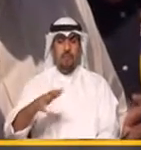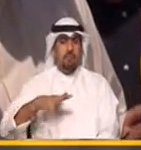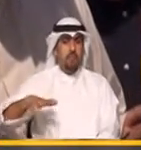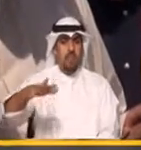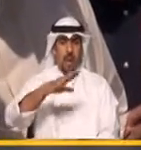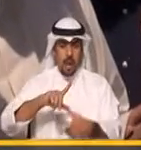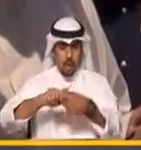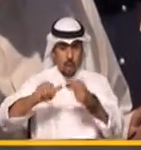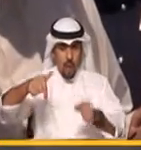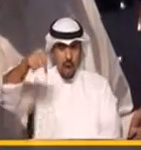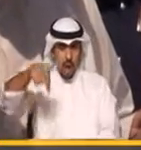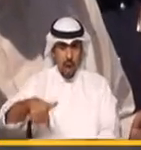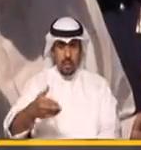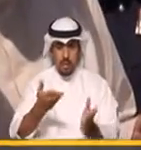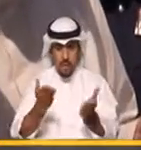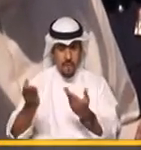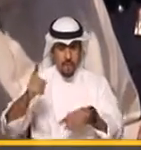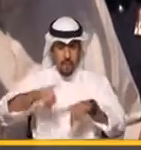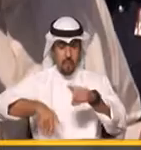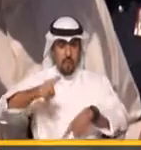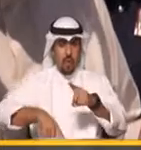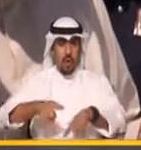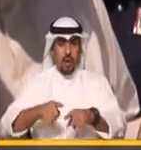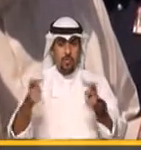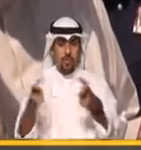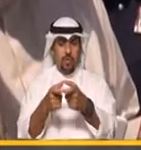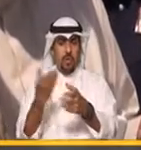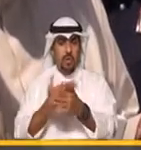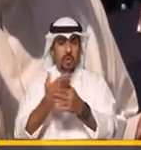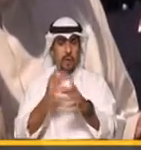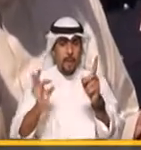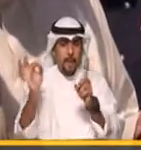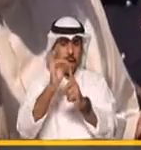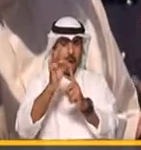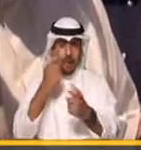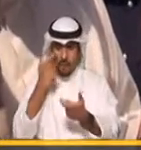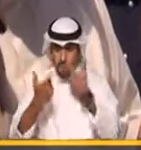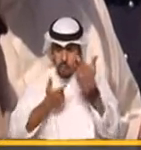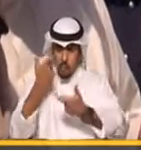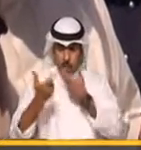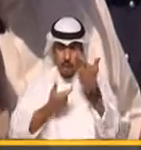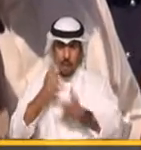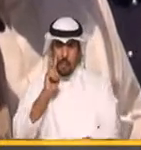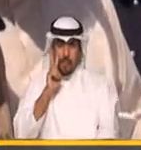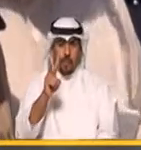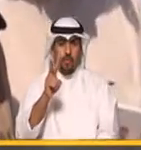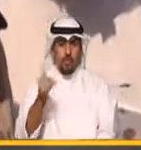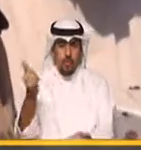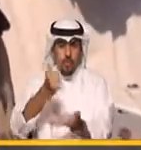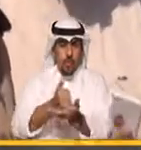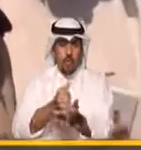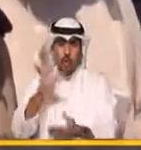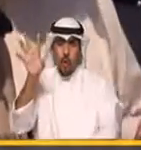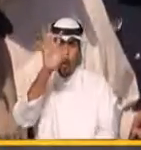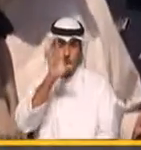واجتمعنا وكونا فرقه خاصه تقوم بمتابعه الموردين والمصدرين لنا خارج دوله